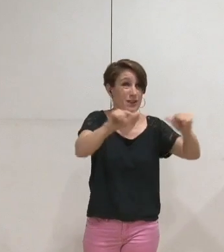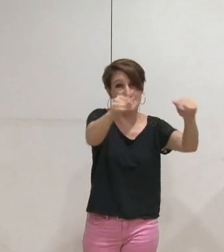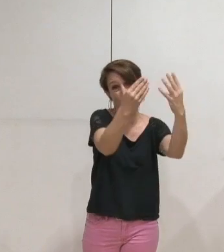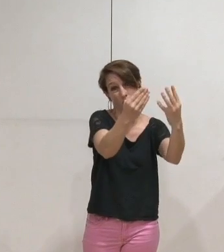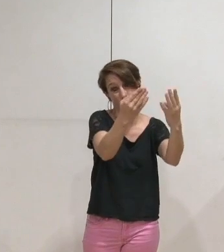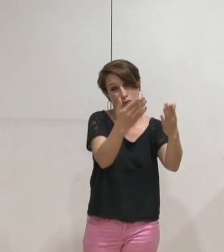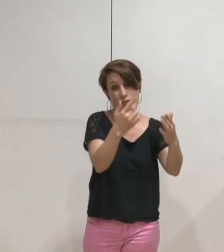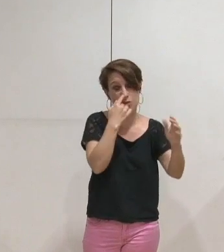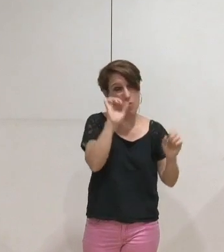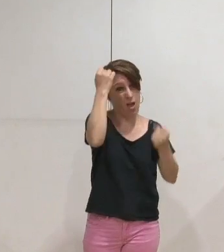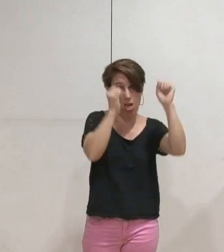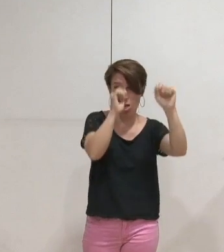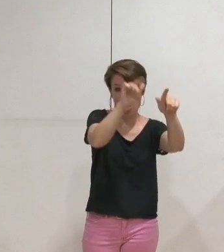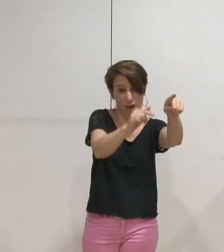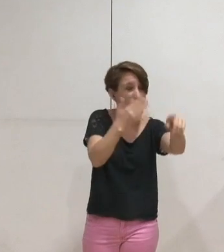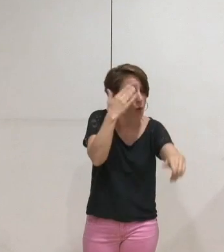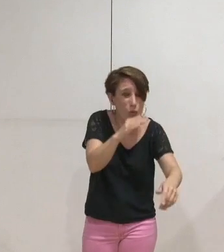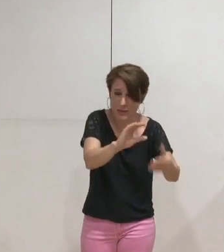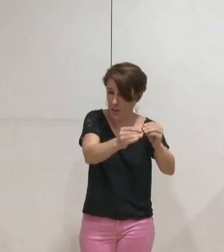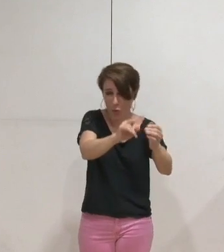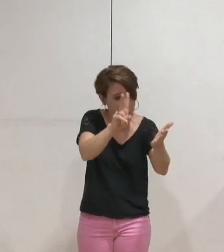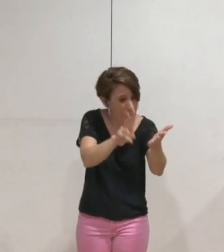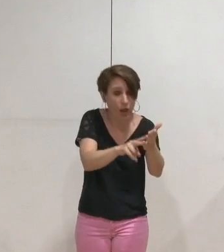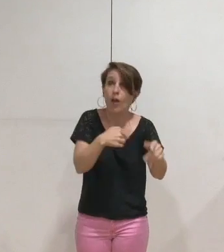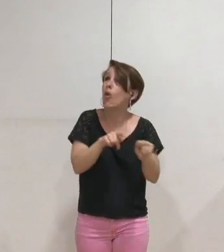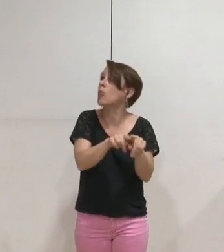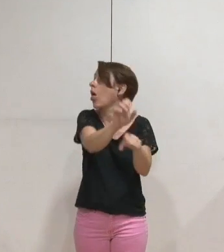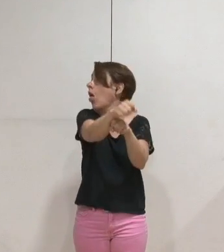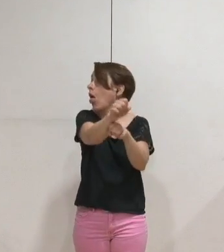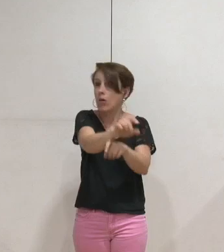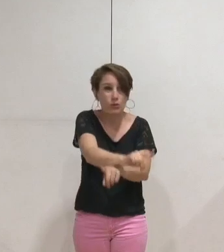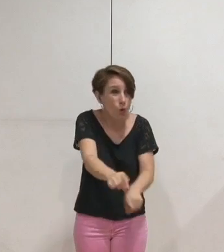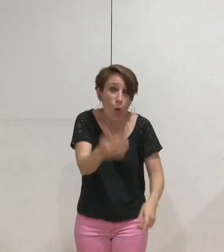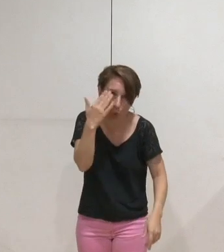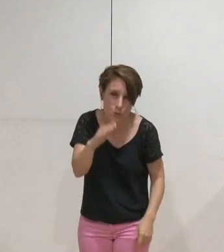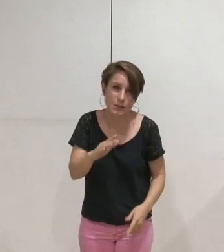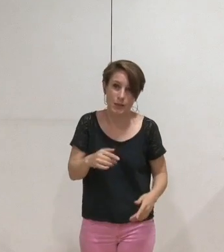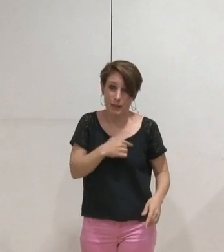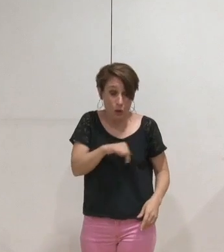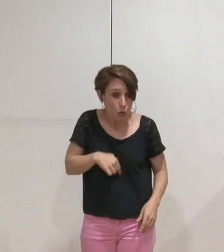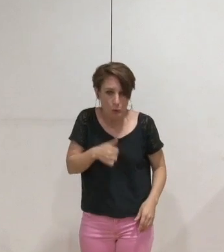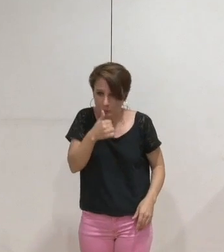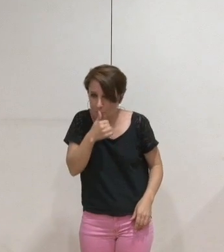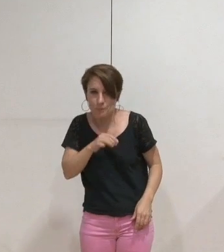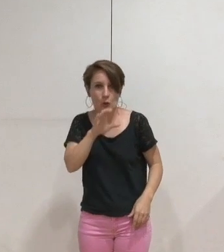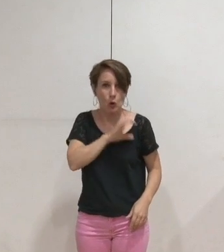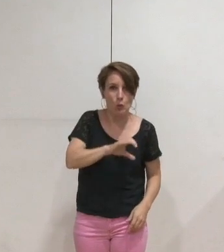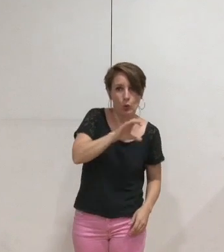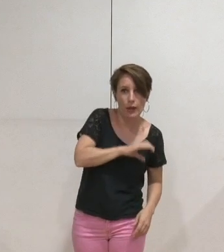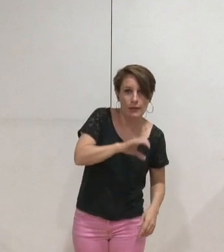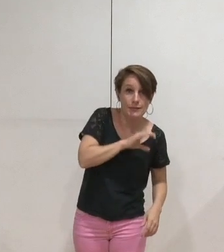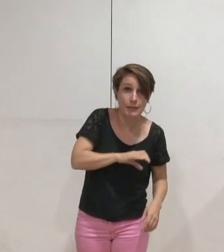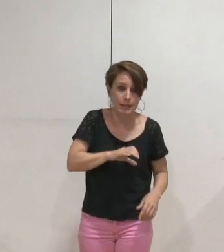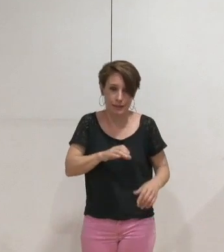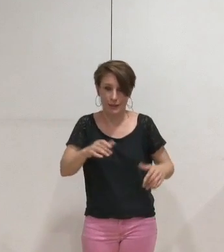qui sont réels nous savons la question n'est pas de là de ne le nier euh nous avons essayé autant que faire ce peut de travailler à la